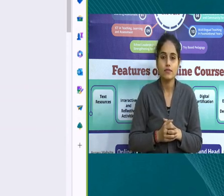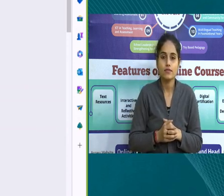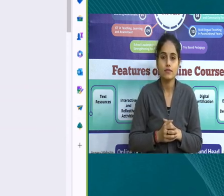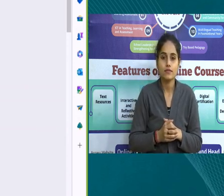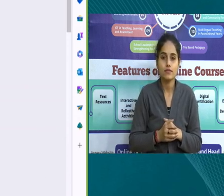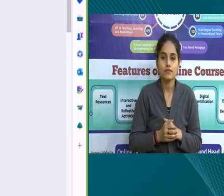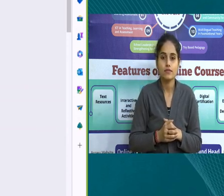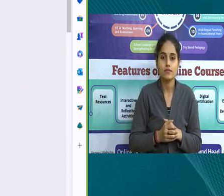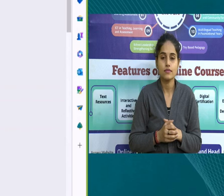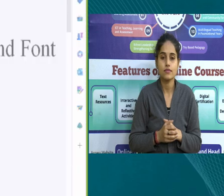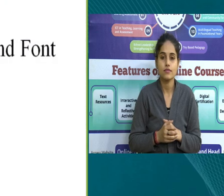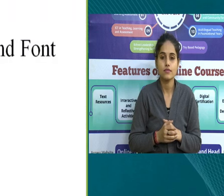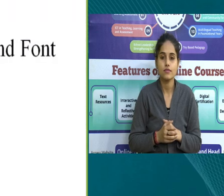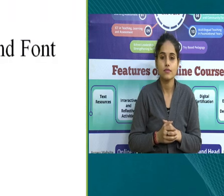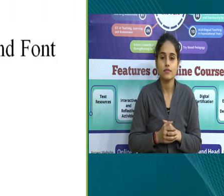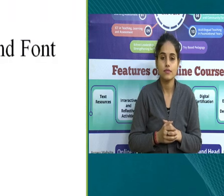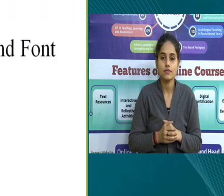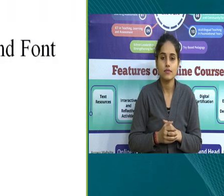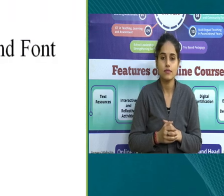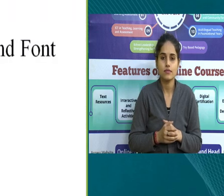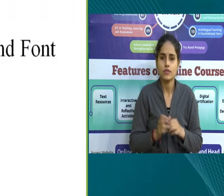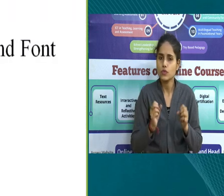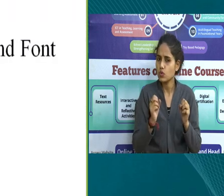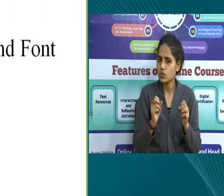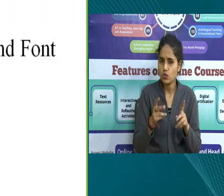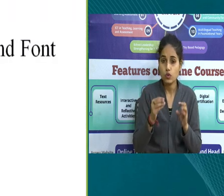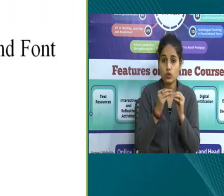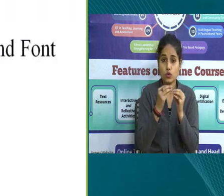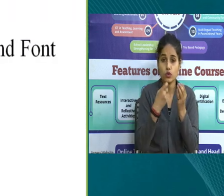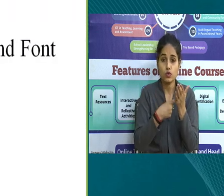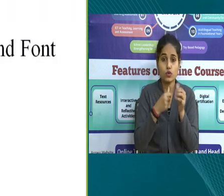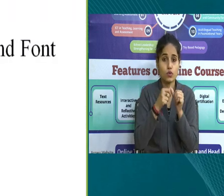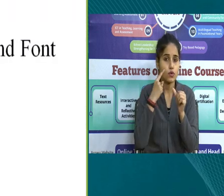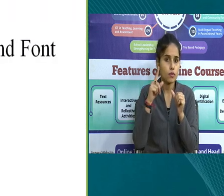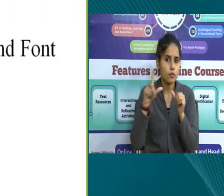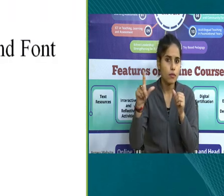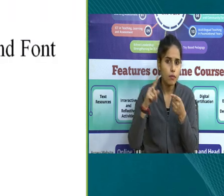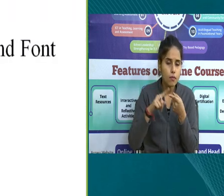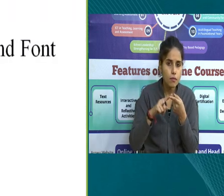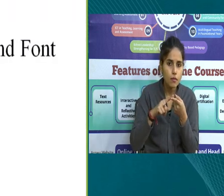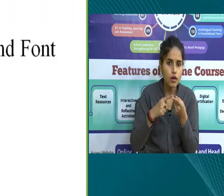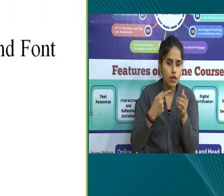चलिए, ब्रेल भी है इसमें, और साइन